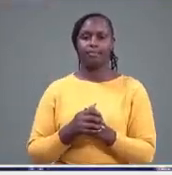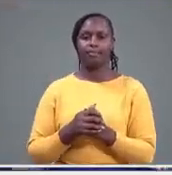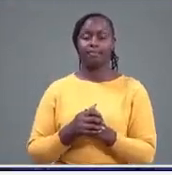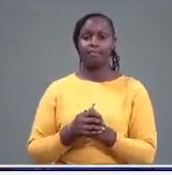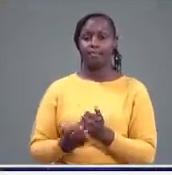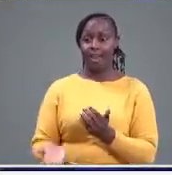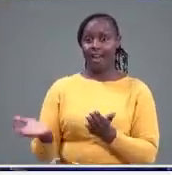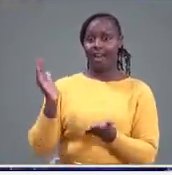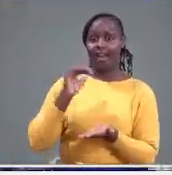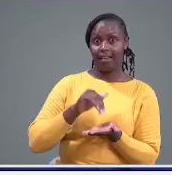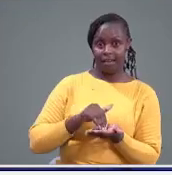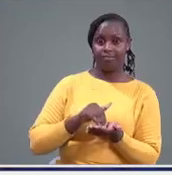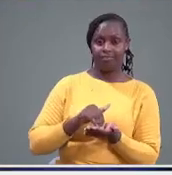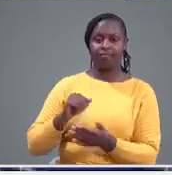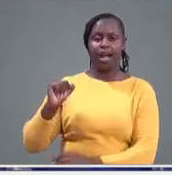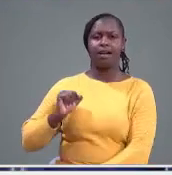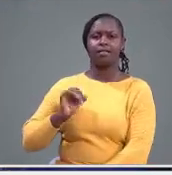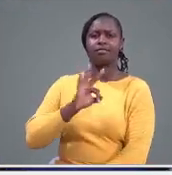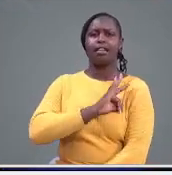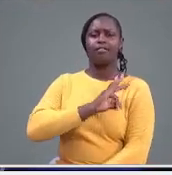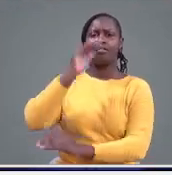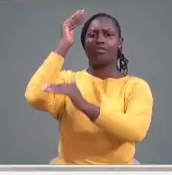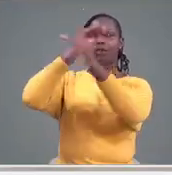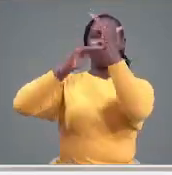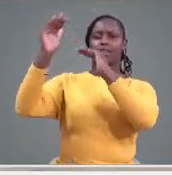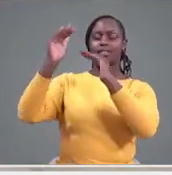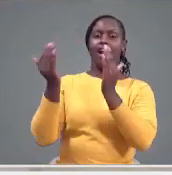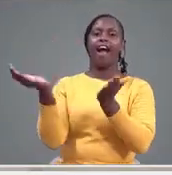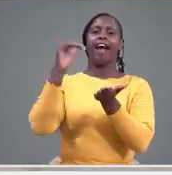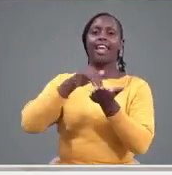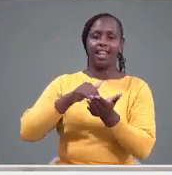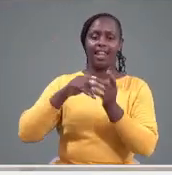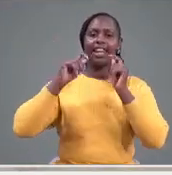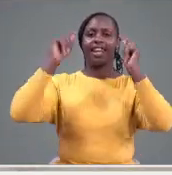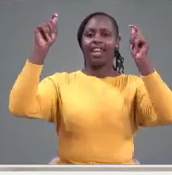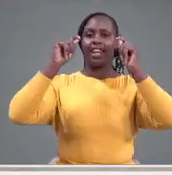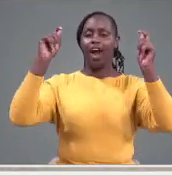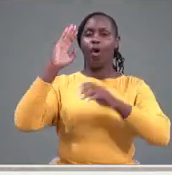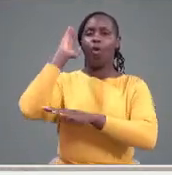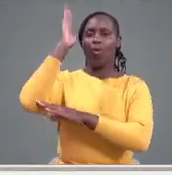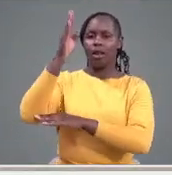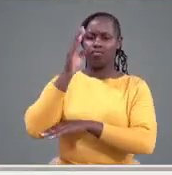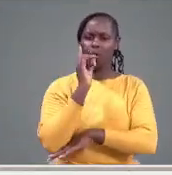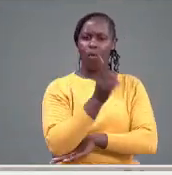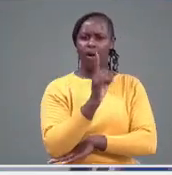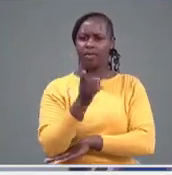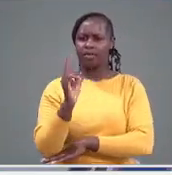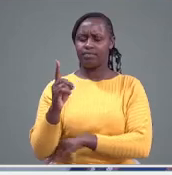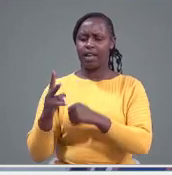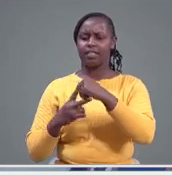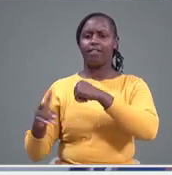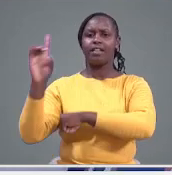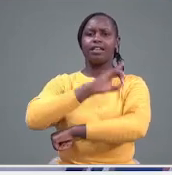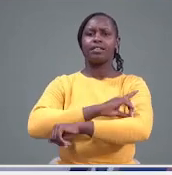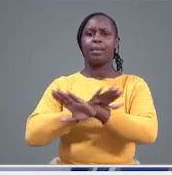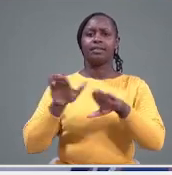Kwa mara nyingine wafanyikazi wa vyuo vikuu vya umma wametishia kugoma na kutoa ilani ya siku saba kwa serikali. We